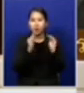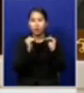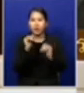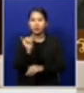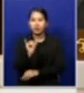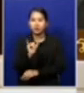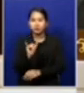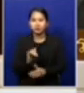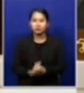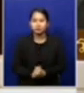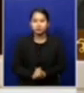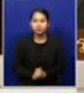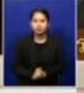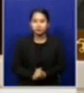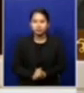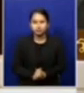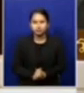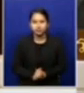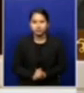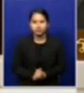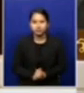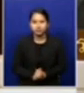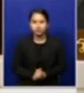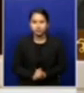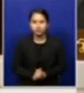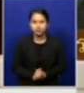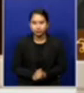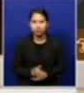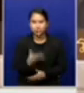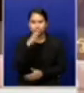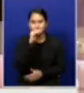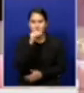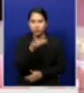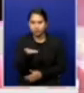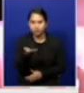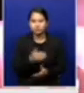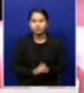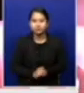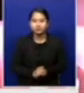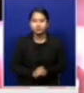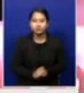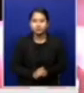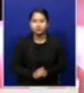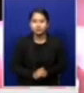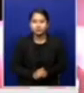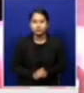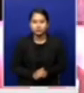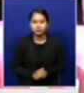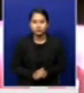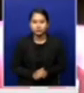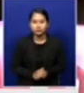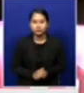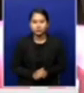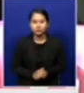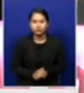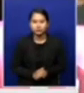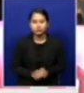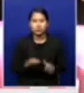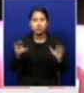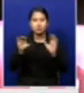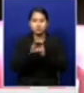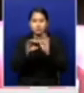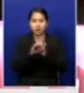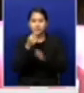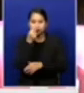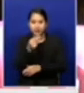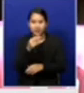ครับผมงั้นจะขอต่อ เชิญต่อไปครับ ครับขอบคุณครับ ็คือจากภาพท่านจะเห็นในที่ส